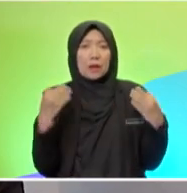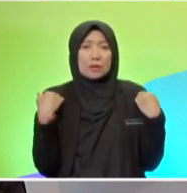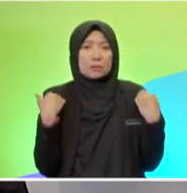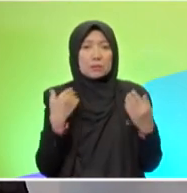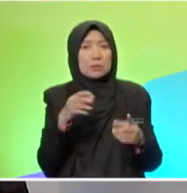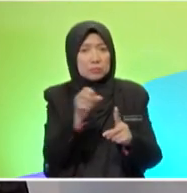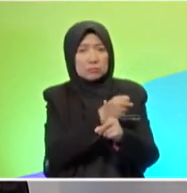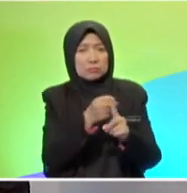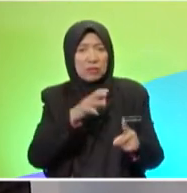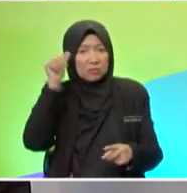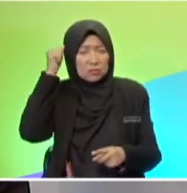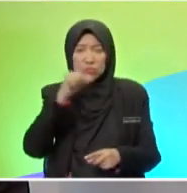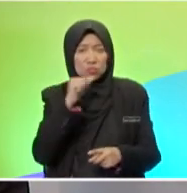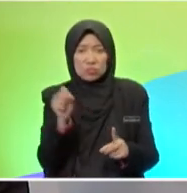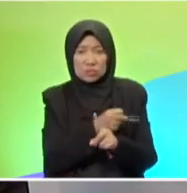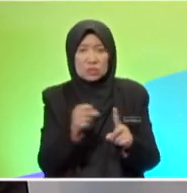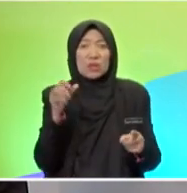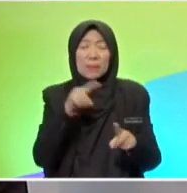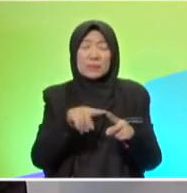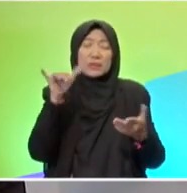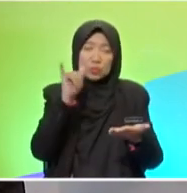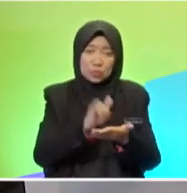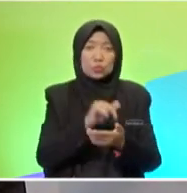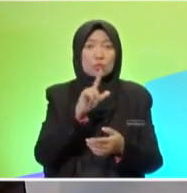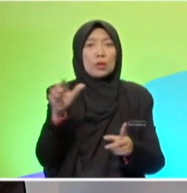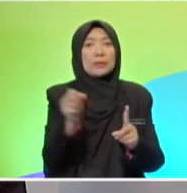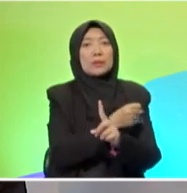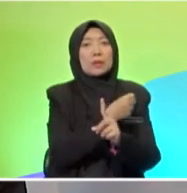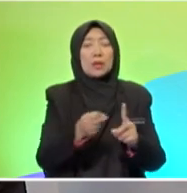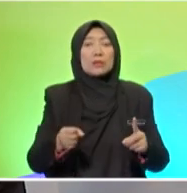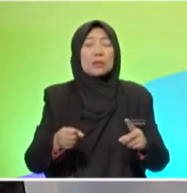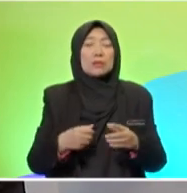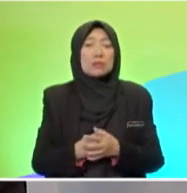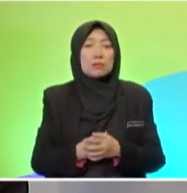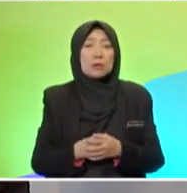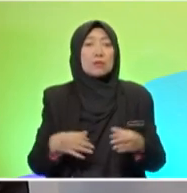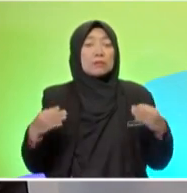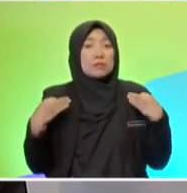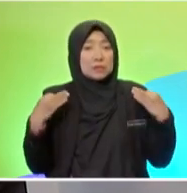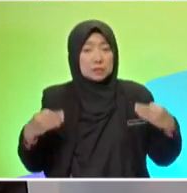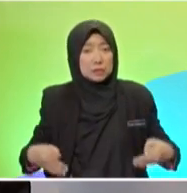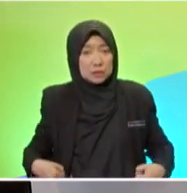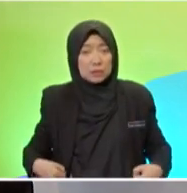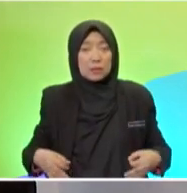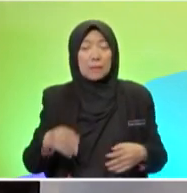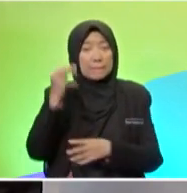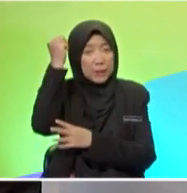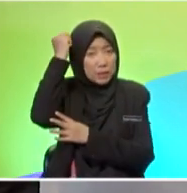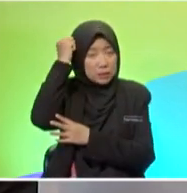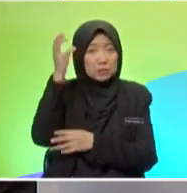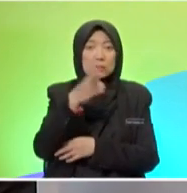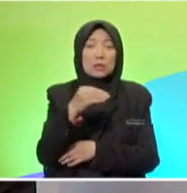sebenarnya itulah kendaraan yang kita tadi dari segi fisikal dari segi mente dari segi emosi